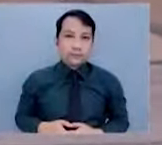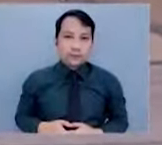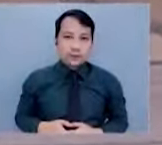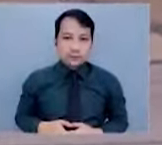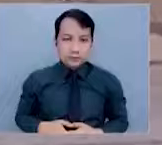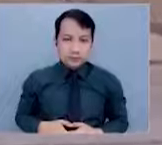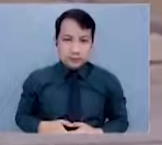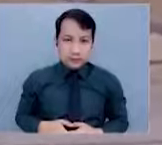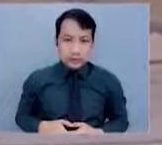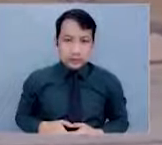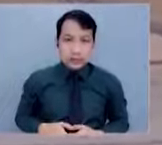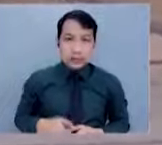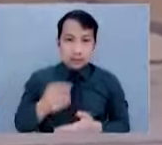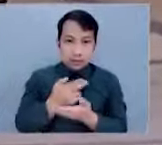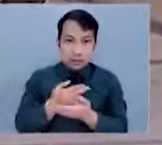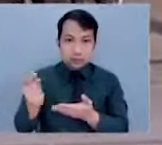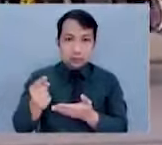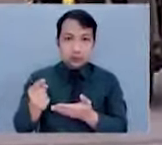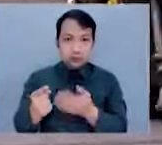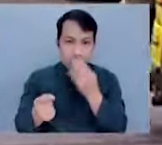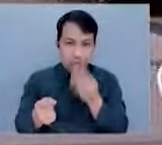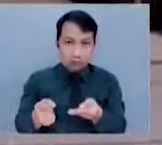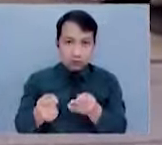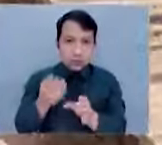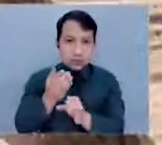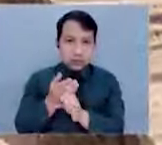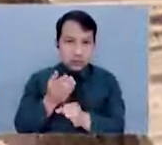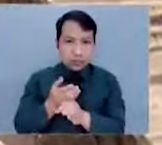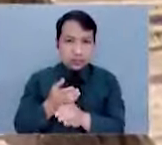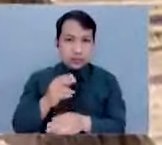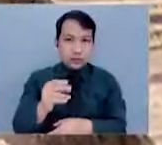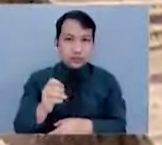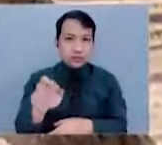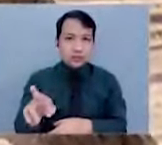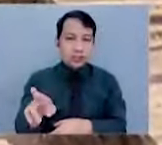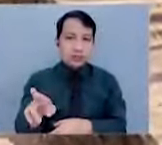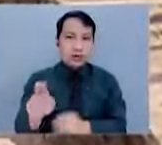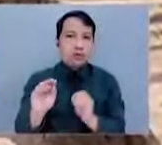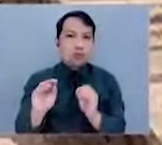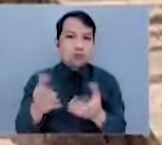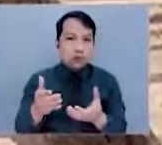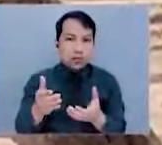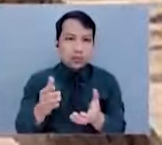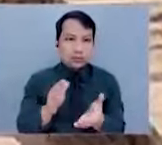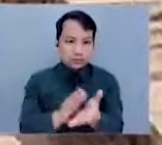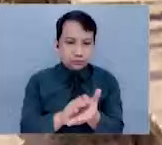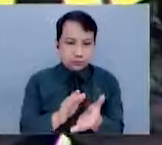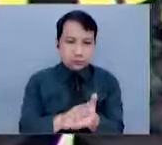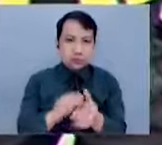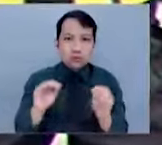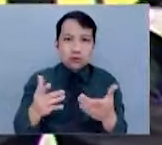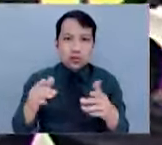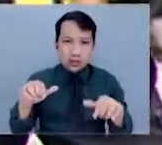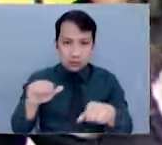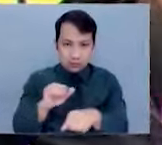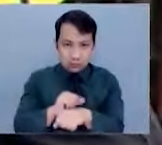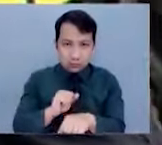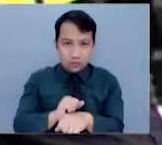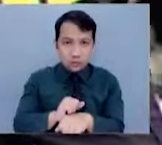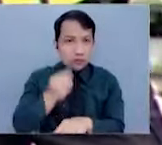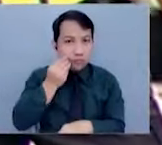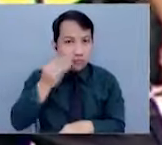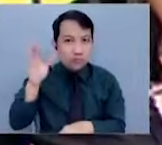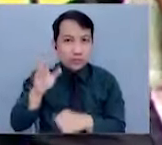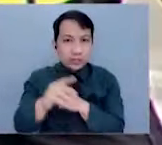Kapag Semana Santa, mas kakaunti ang mga sasakyan sa Metro Manila. Wala kasing pasok o trabaho dahil nagsisiuwian ng marami sa kani-kanilang